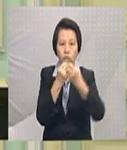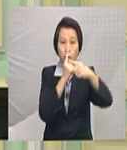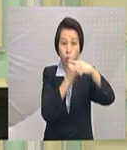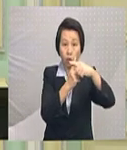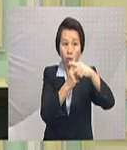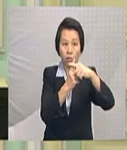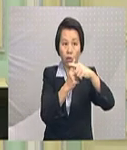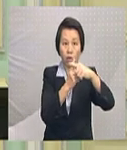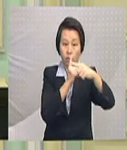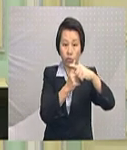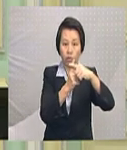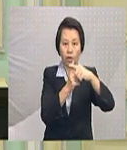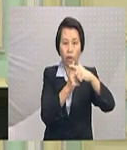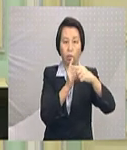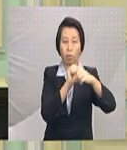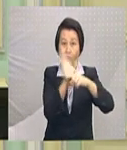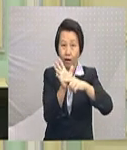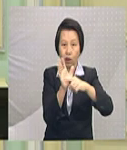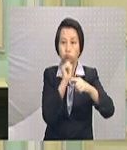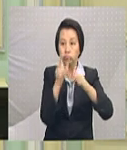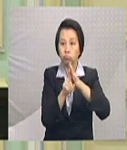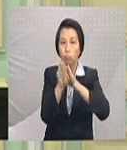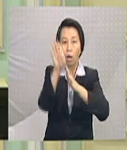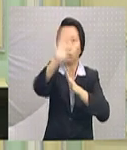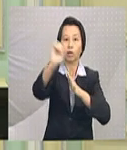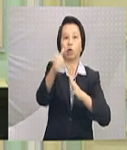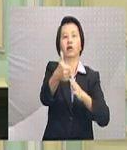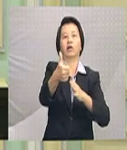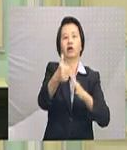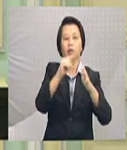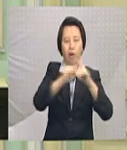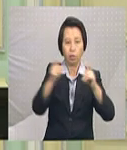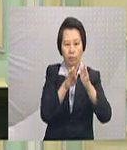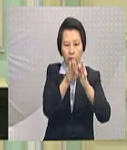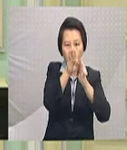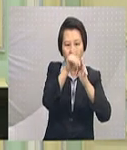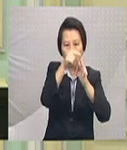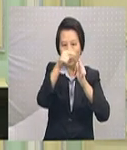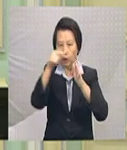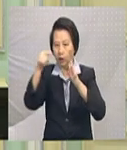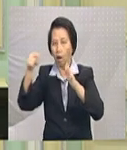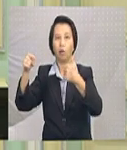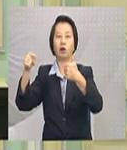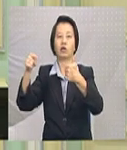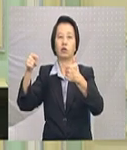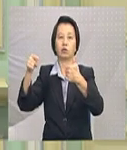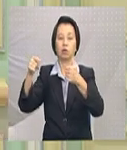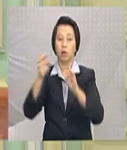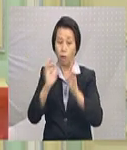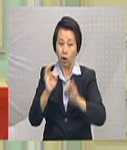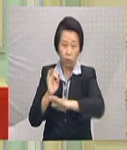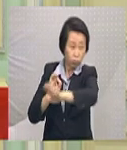tidak menaik tetapi masih tetapi mendata. Dan kita doakan jika kepatuhan